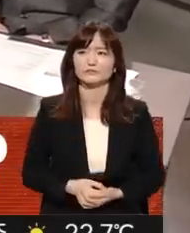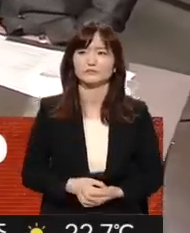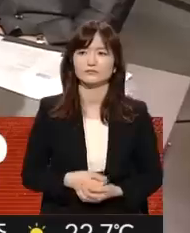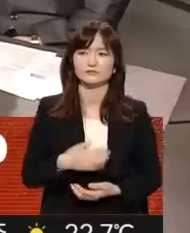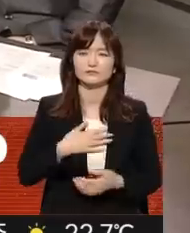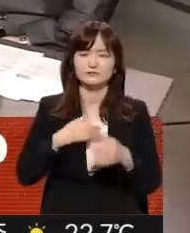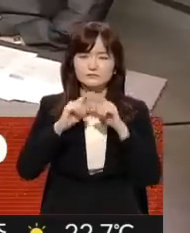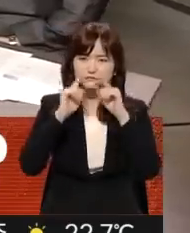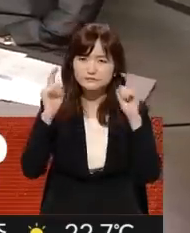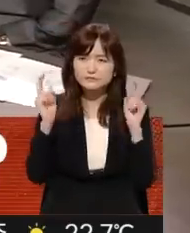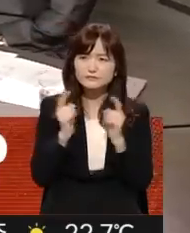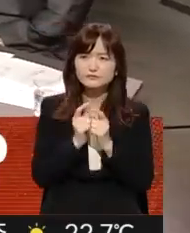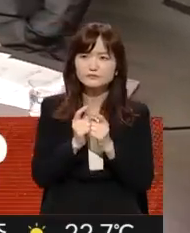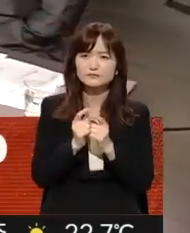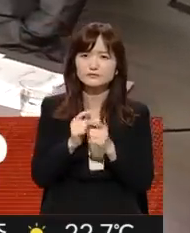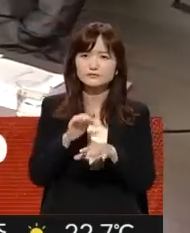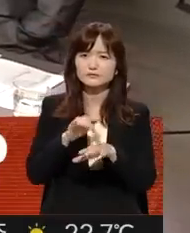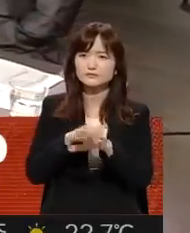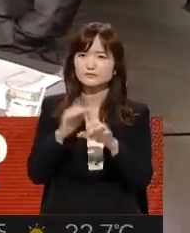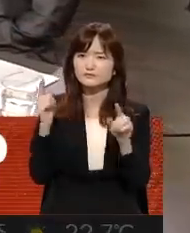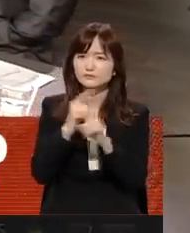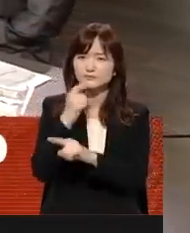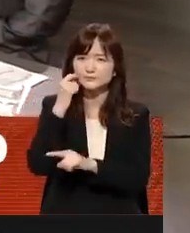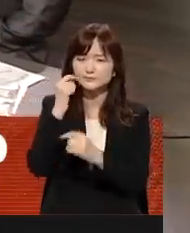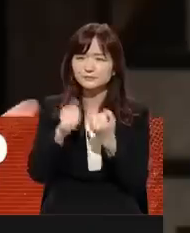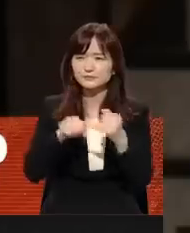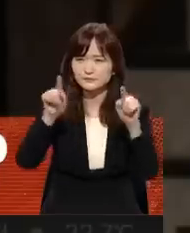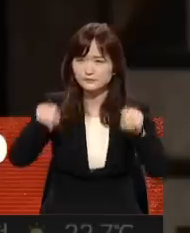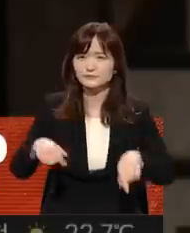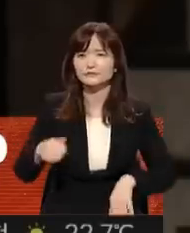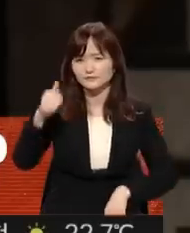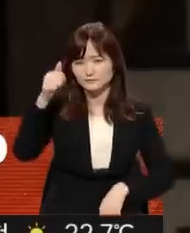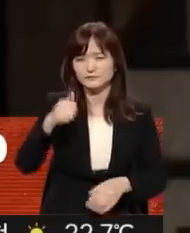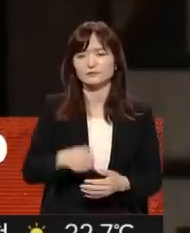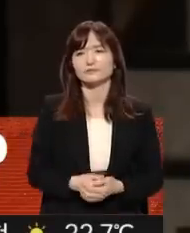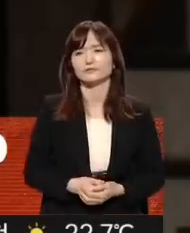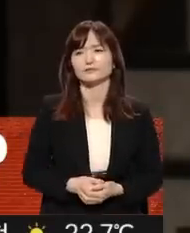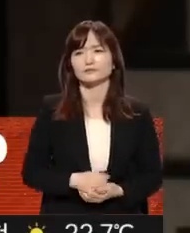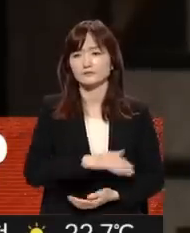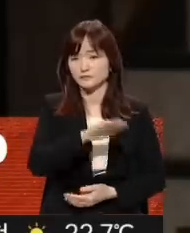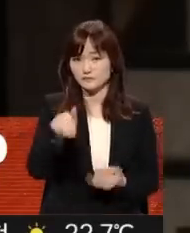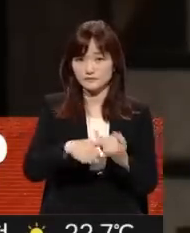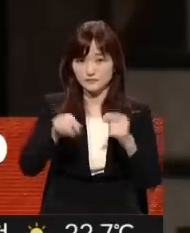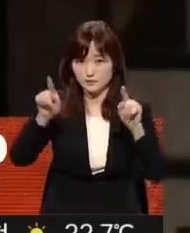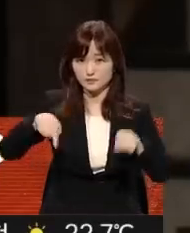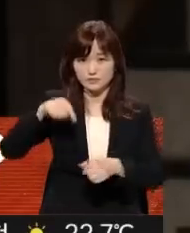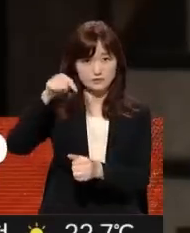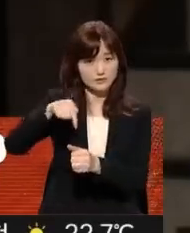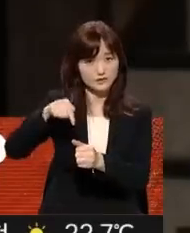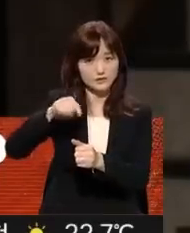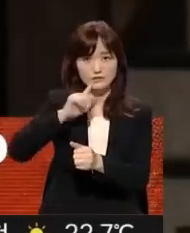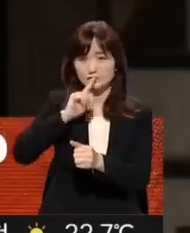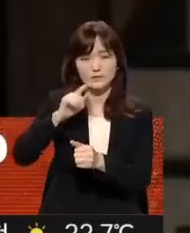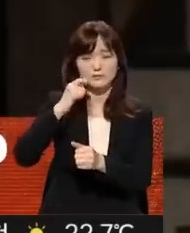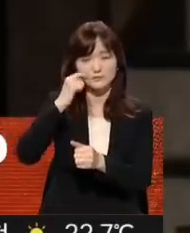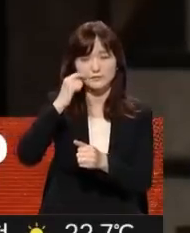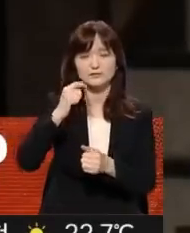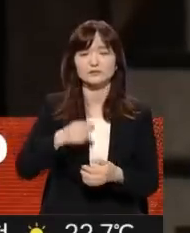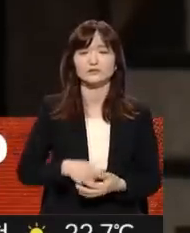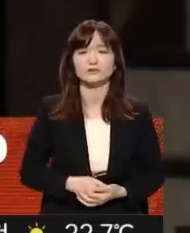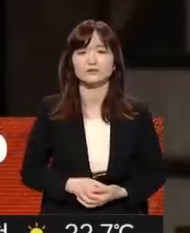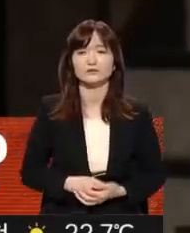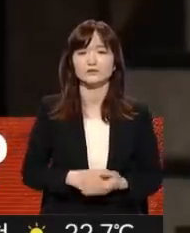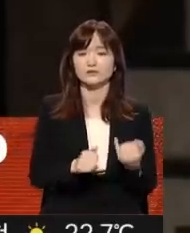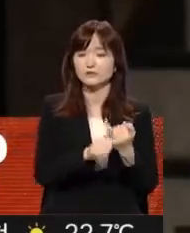개인적으로 고치지 못하면 이혼하는 게 맞다라고 생각해요. 저도 뭐 팀장님 말씀대로 저희가 뭐 이혼하라 이걸 이혼을 강요할 수는 없는 거니까